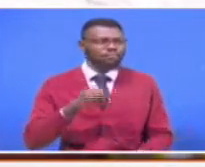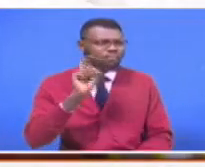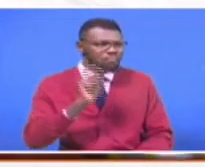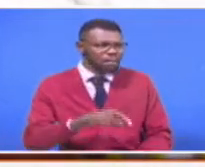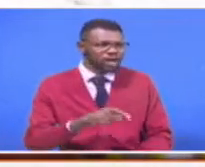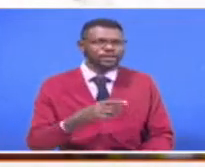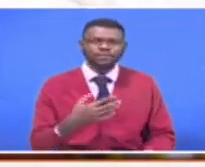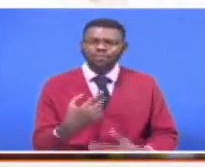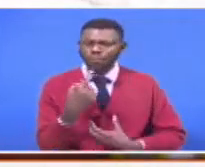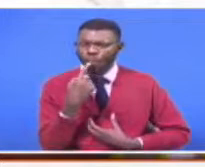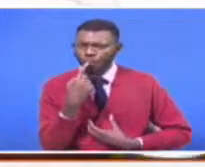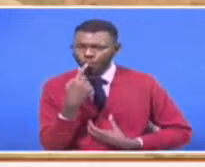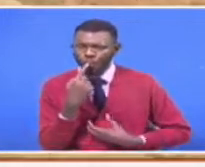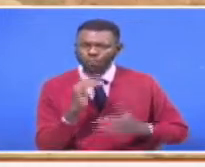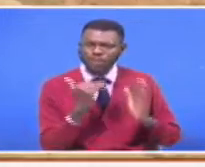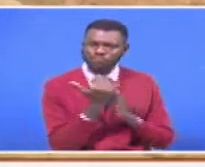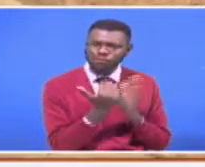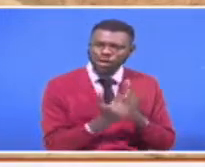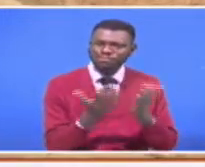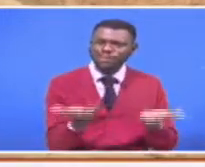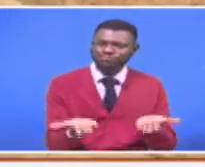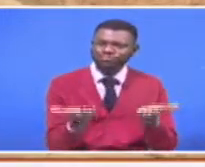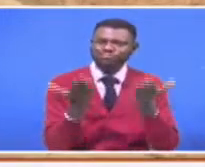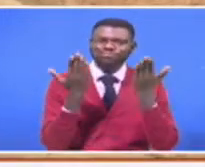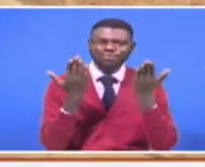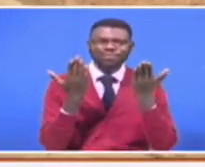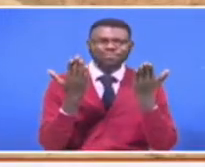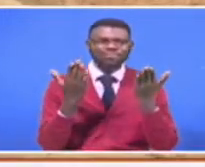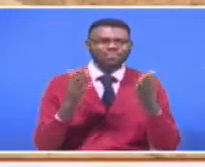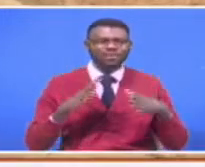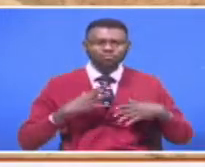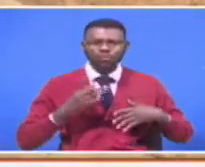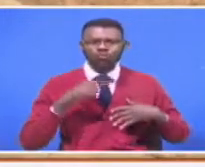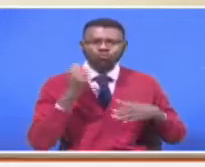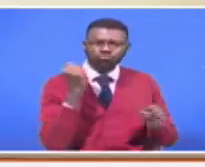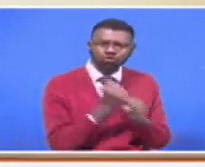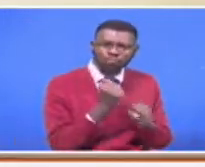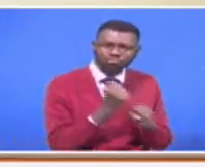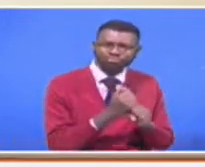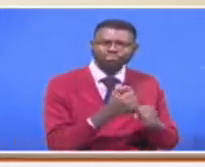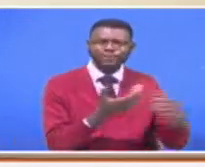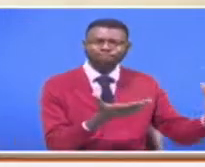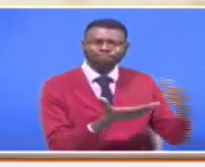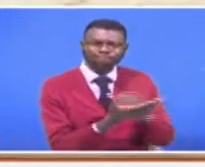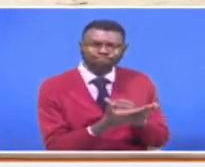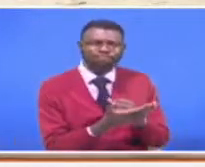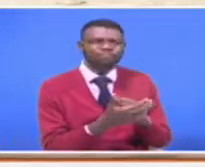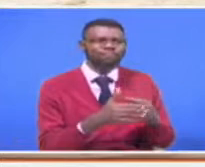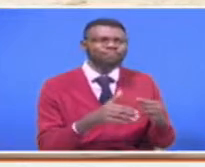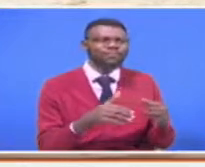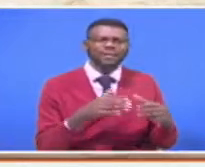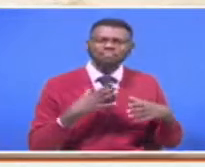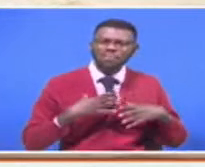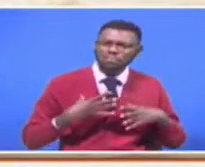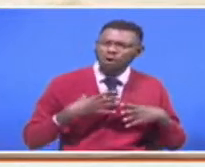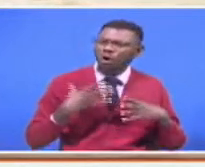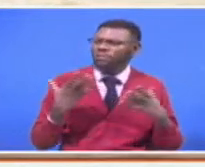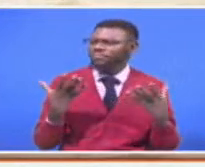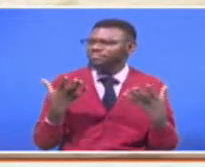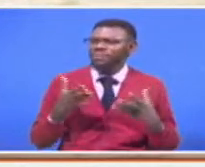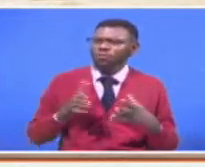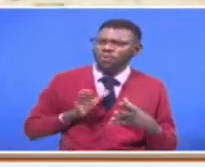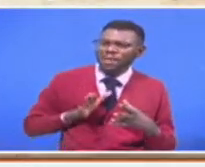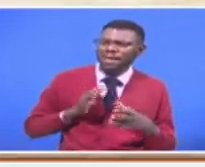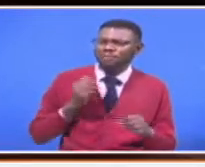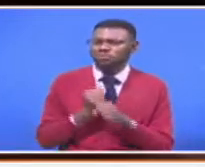shughuli ya unyonyeshaji iimarishwe kwa kuhakikisha kwamba waajiri, hata wawale ambao hutoa vibarua kwa kina mama kama